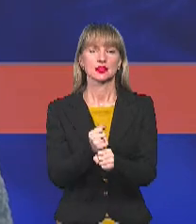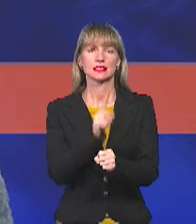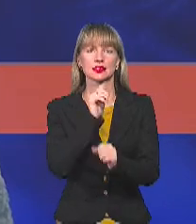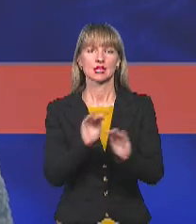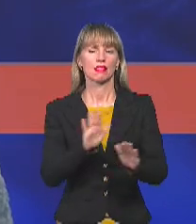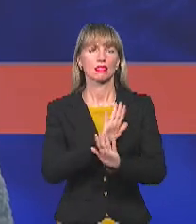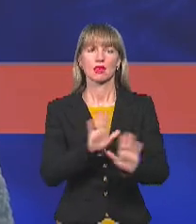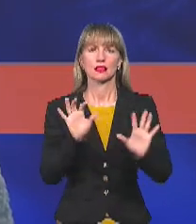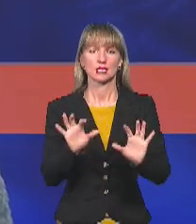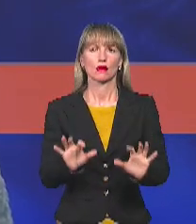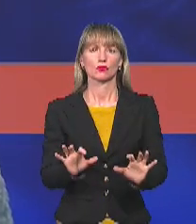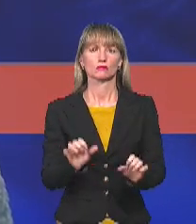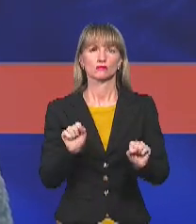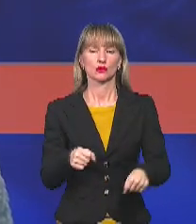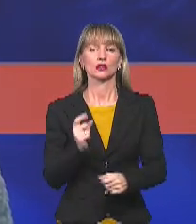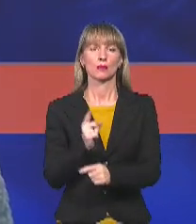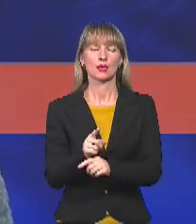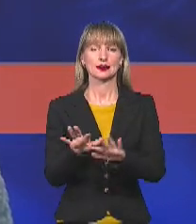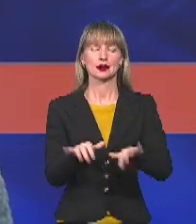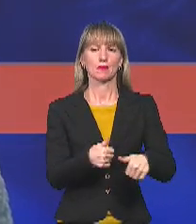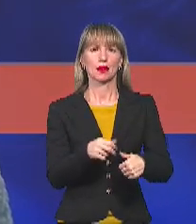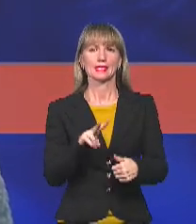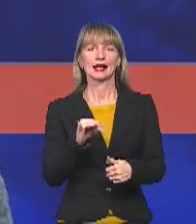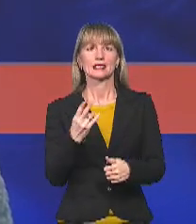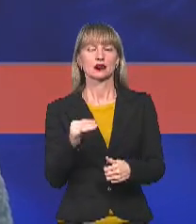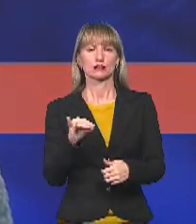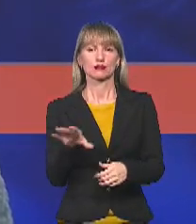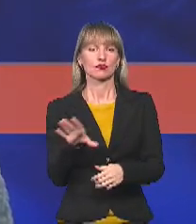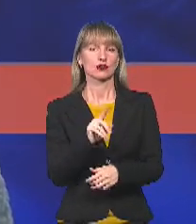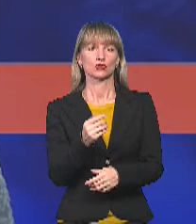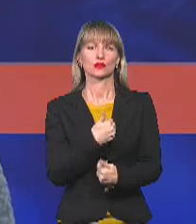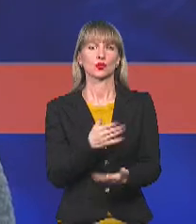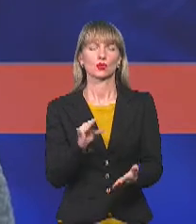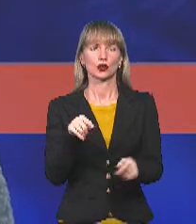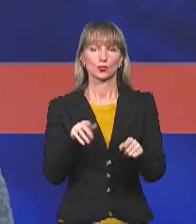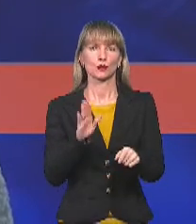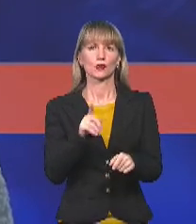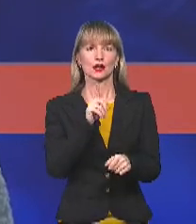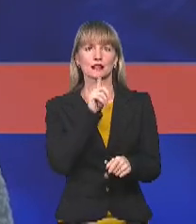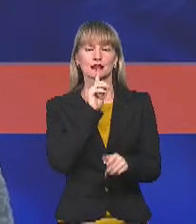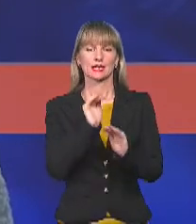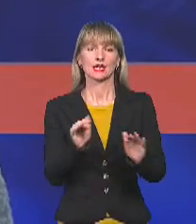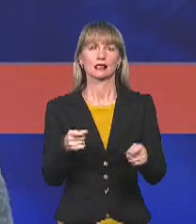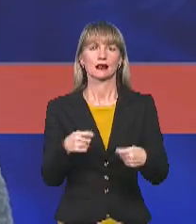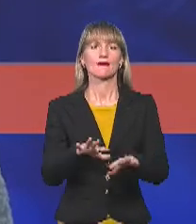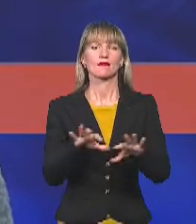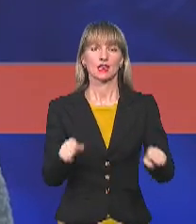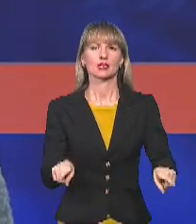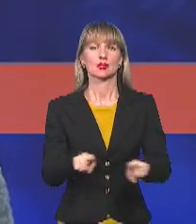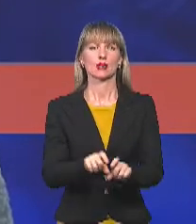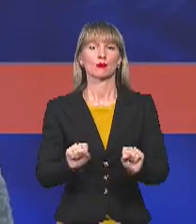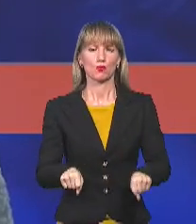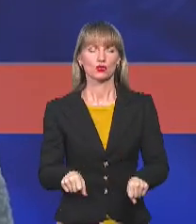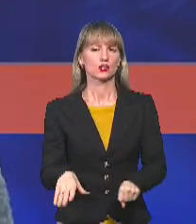незаконною. Можна заборонити, забрати ліцензію, все що завгодно, і студія буде стихійною. Ну, влада так може. Влада